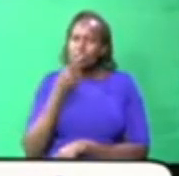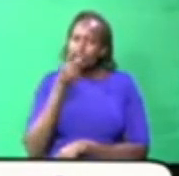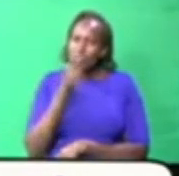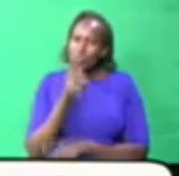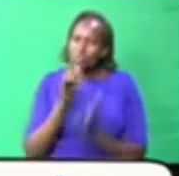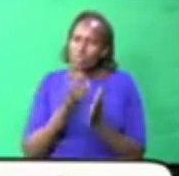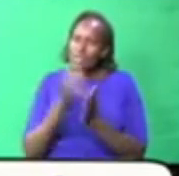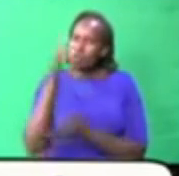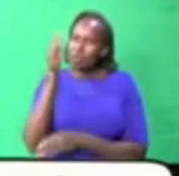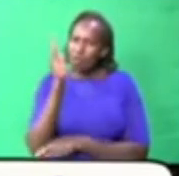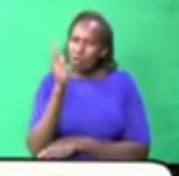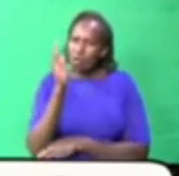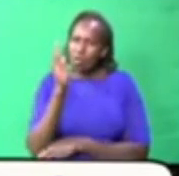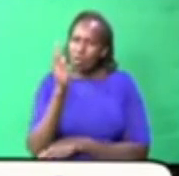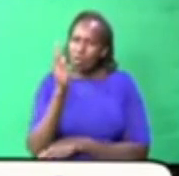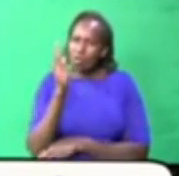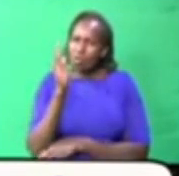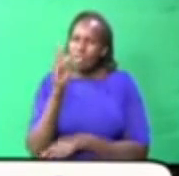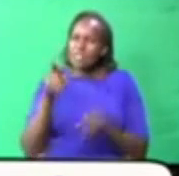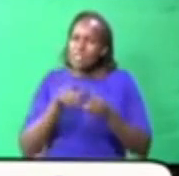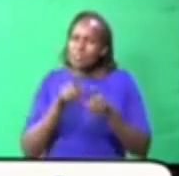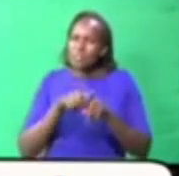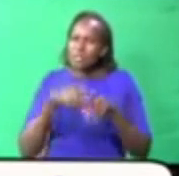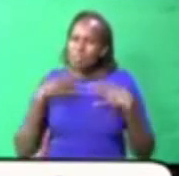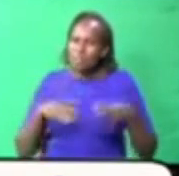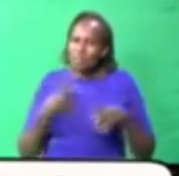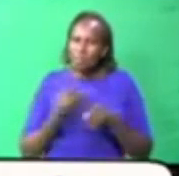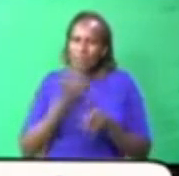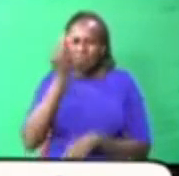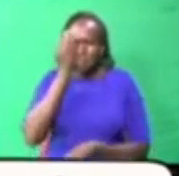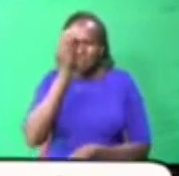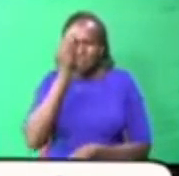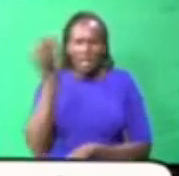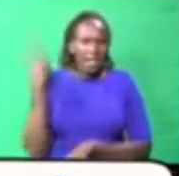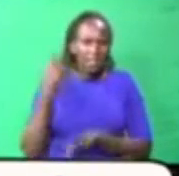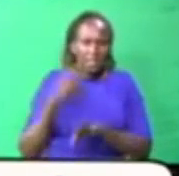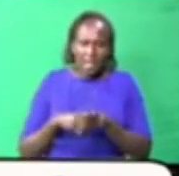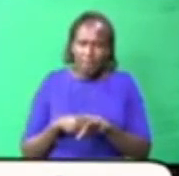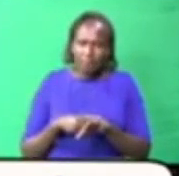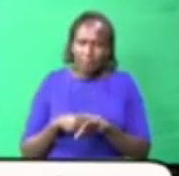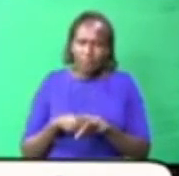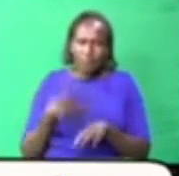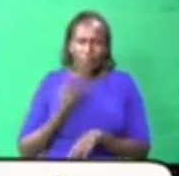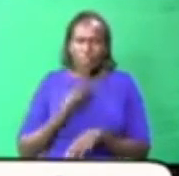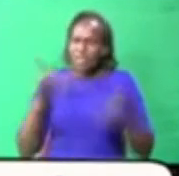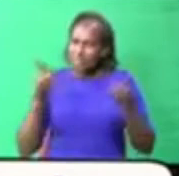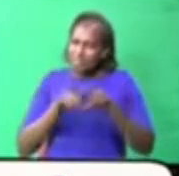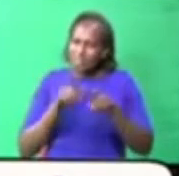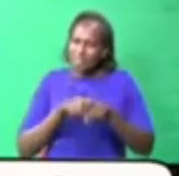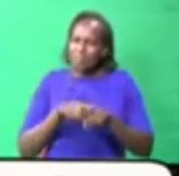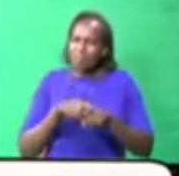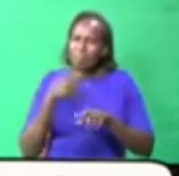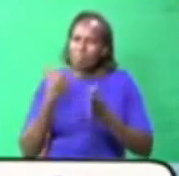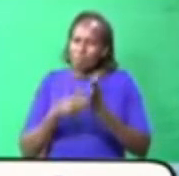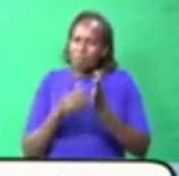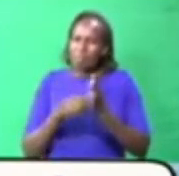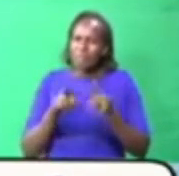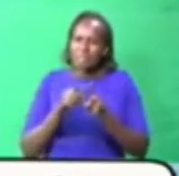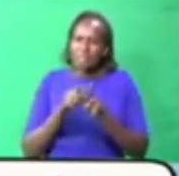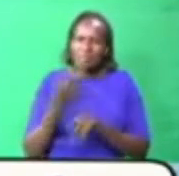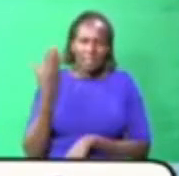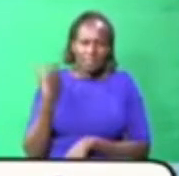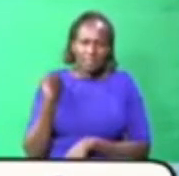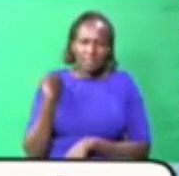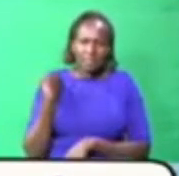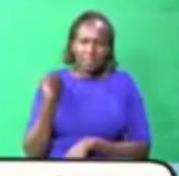Mungu, hata kama vile wana wa Israeli wakati nyakati zile, we are in the same status today. Wengi